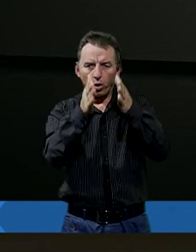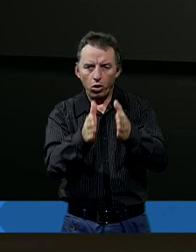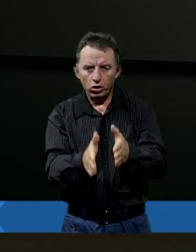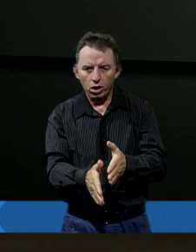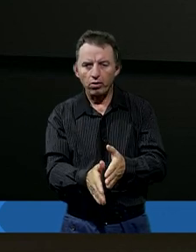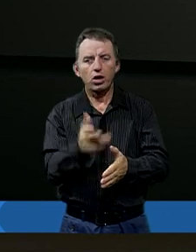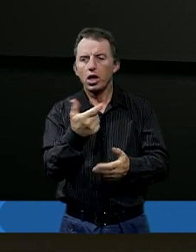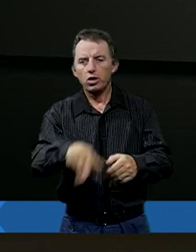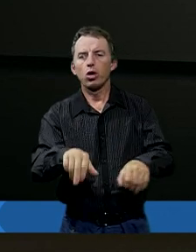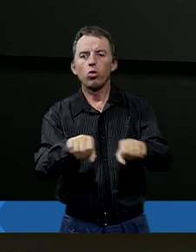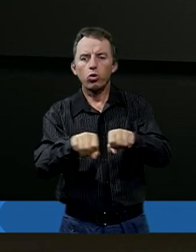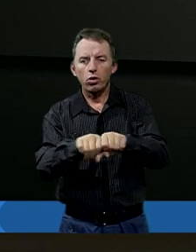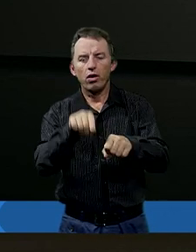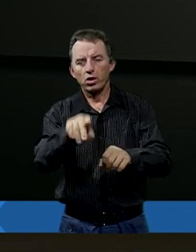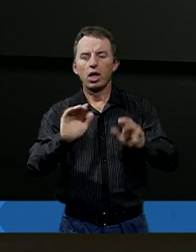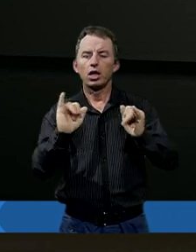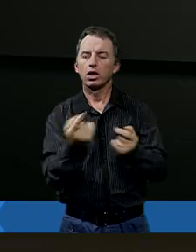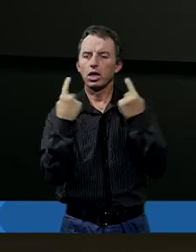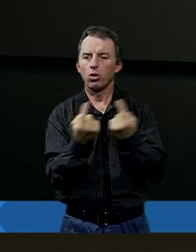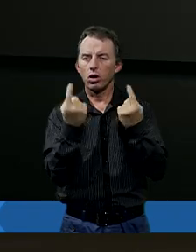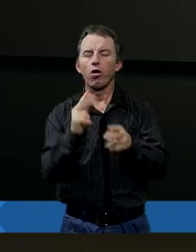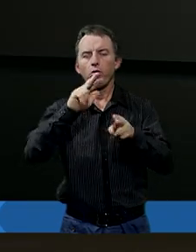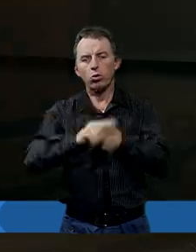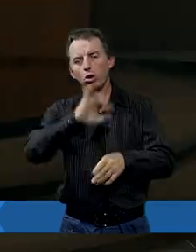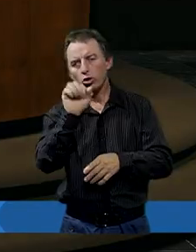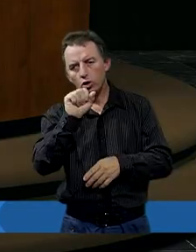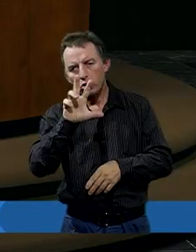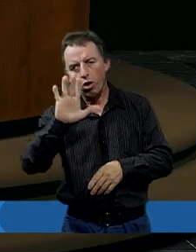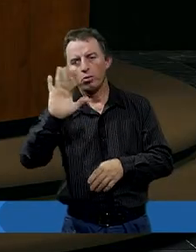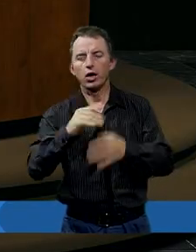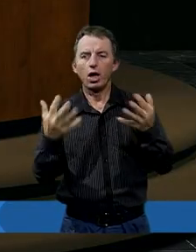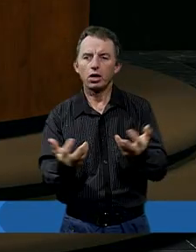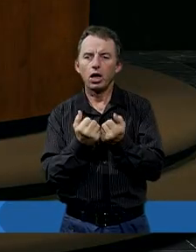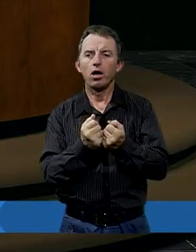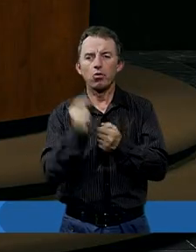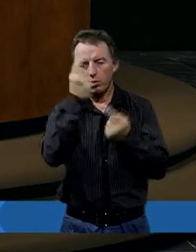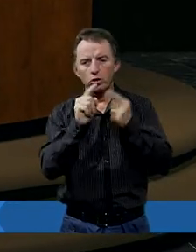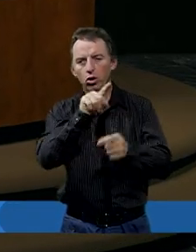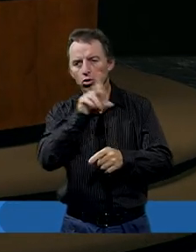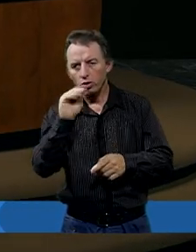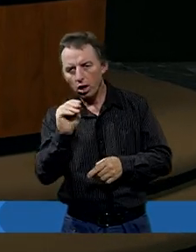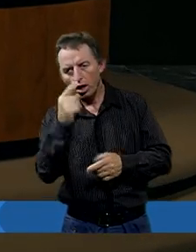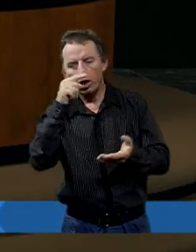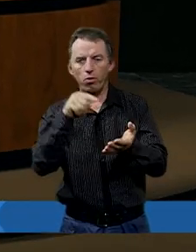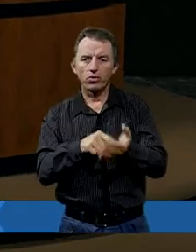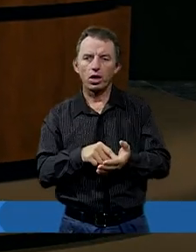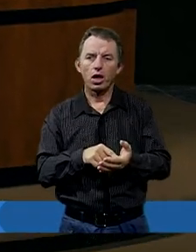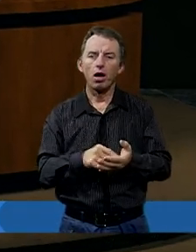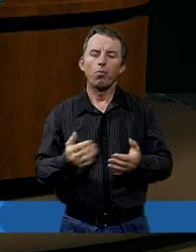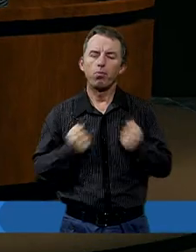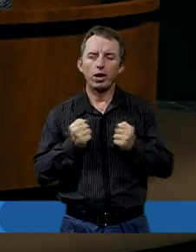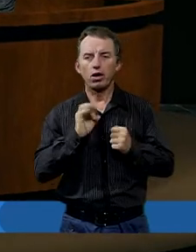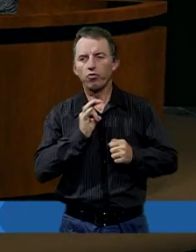ogóle jest usprawiedliwiona, nawet w tej sytuacji, w której Hiob się znalazł? Ja myślę, że nie powinniśmy się bać swoich